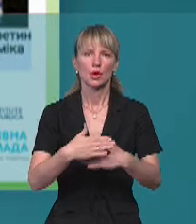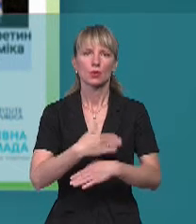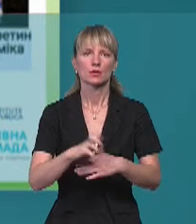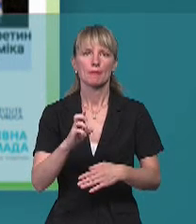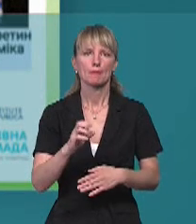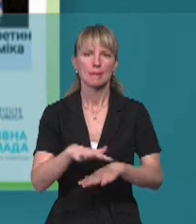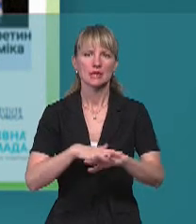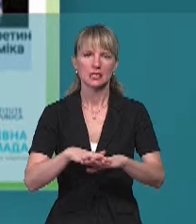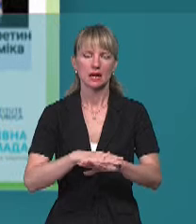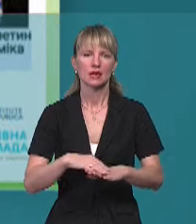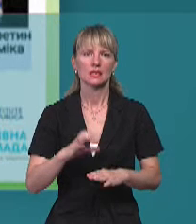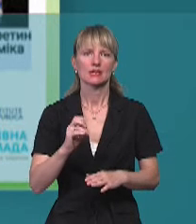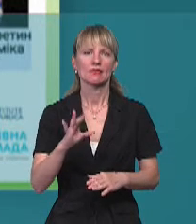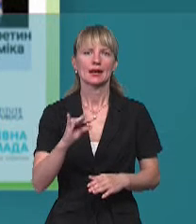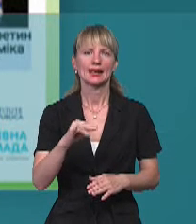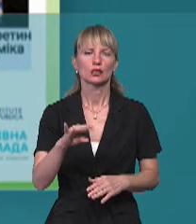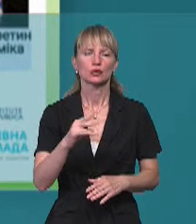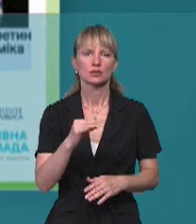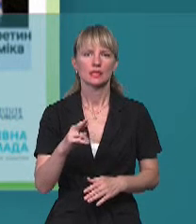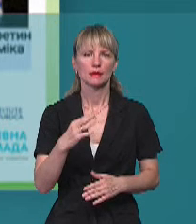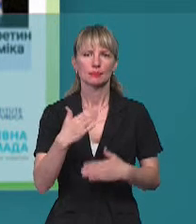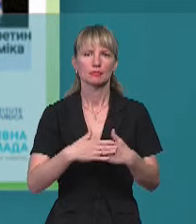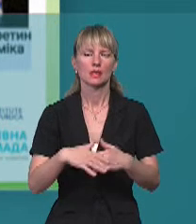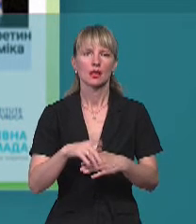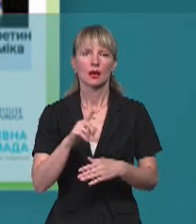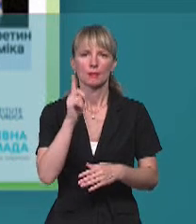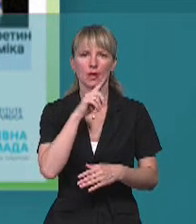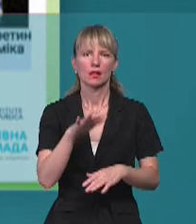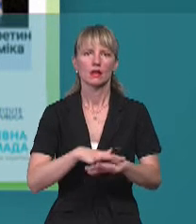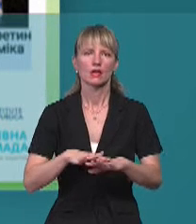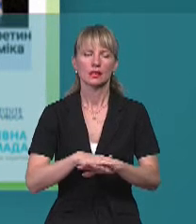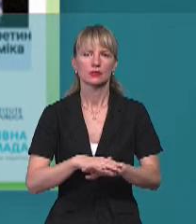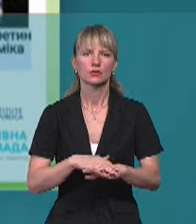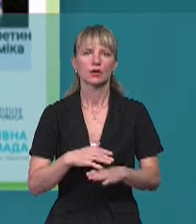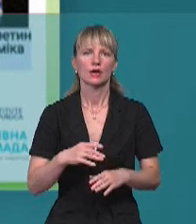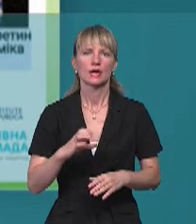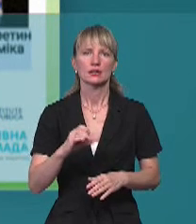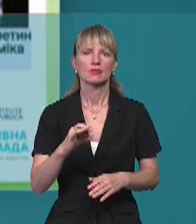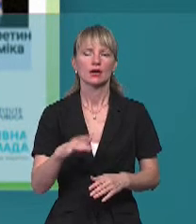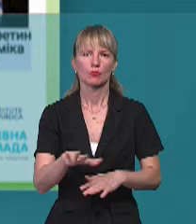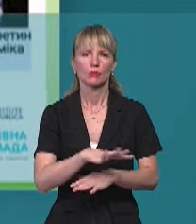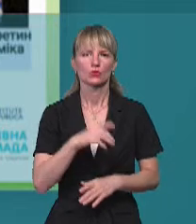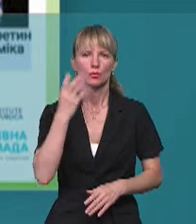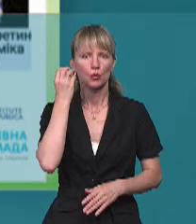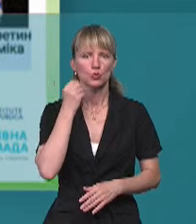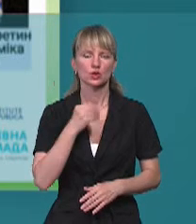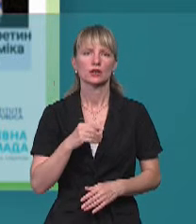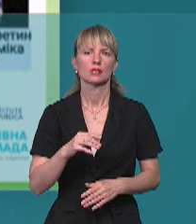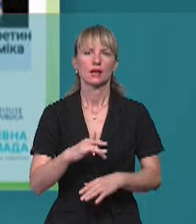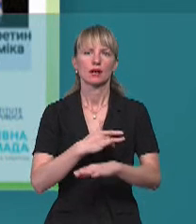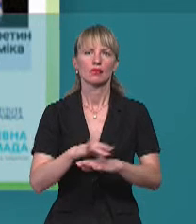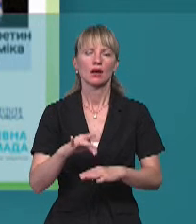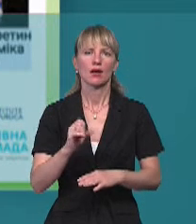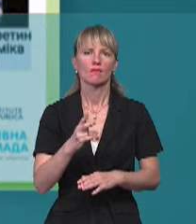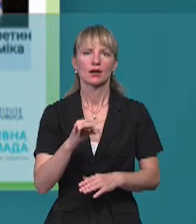Майдан Волі, сквер Індустрія біля Малого ринку квіткового павільйону, сквер на площі Пушкіна за меморіальним комплексом ліквідаторів аварії